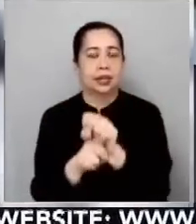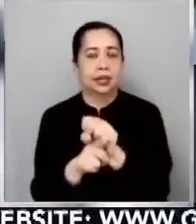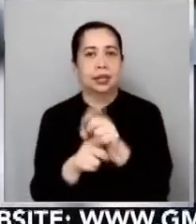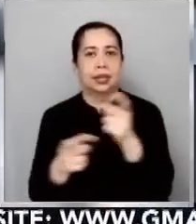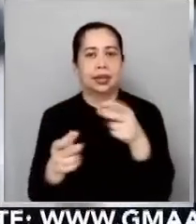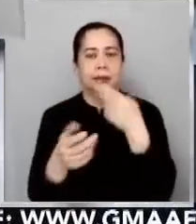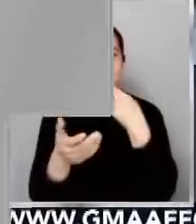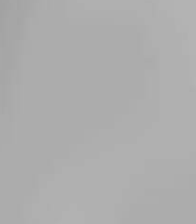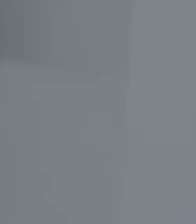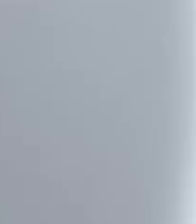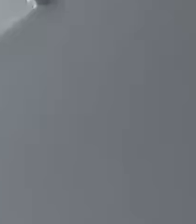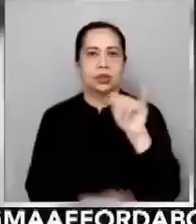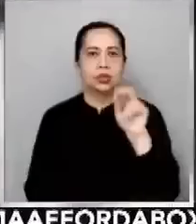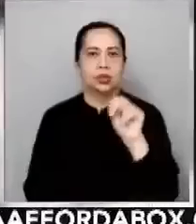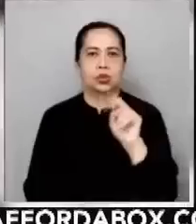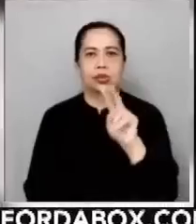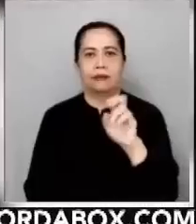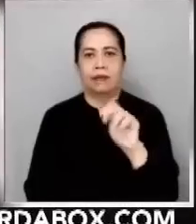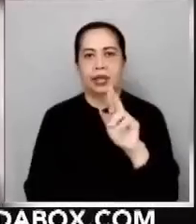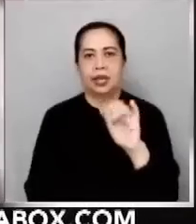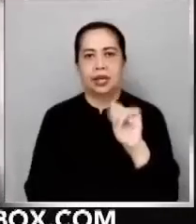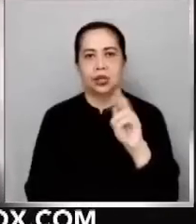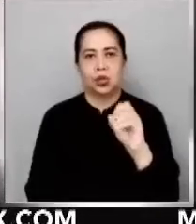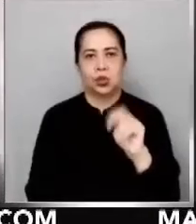ni June Veneracion.